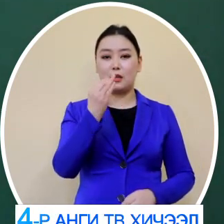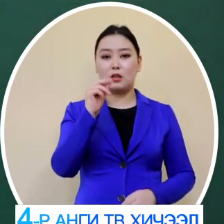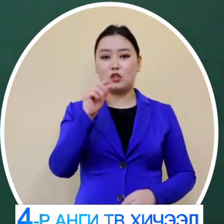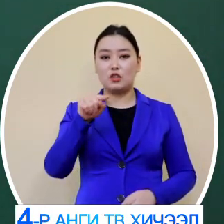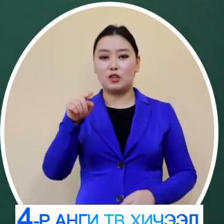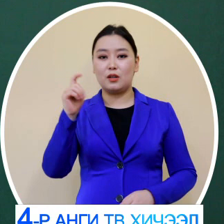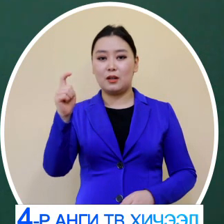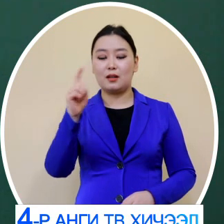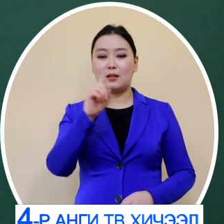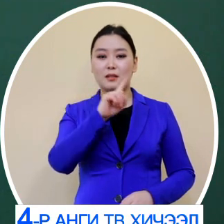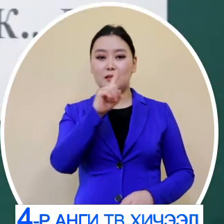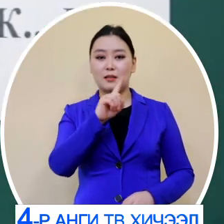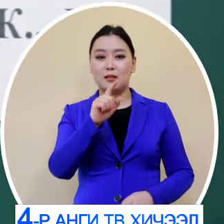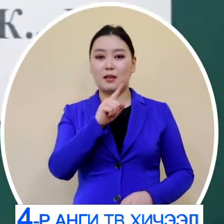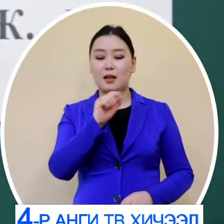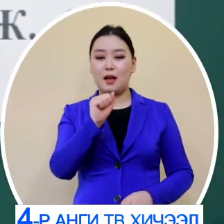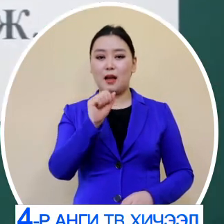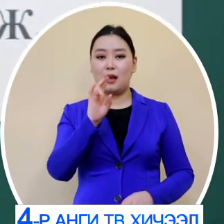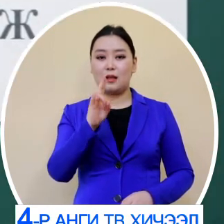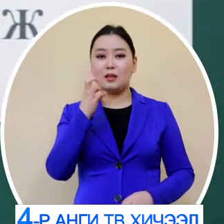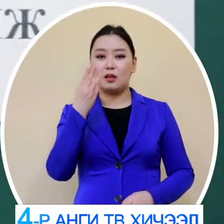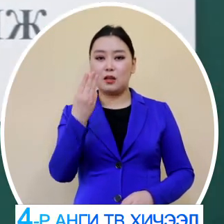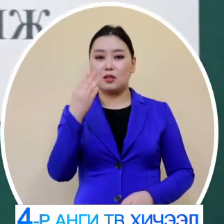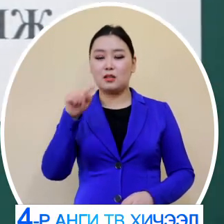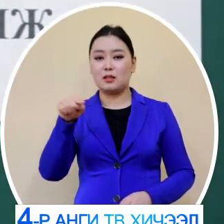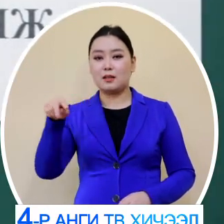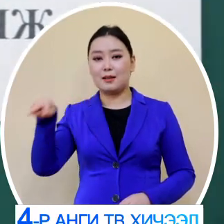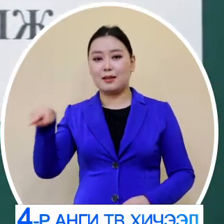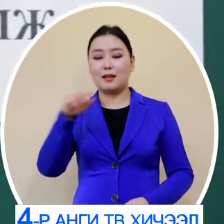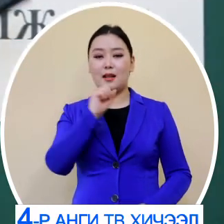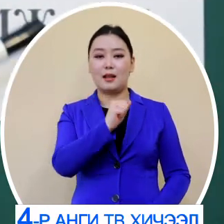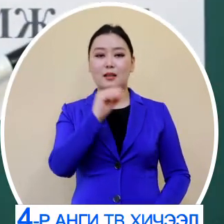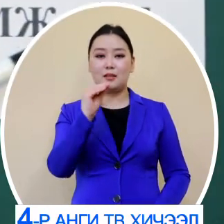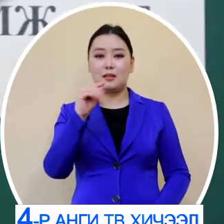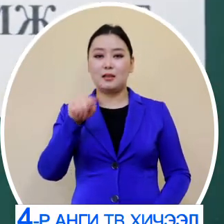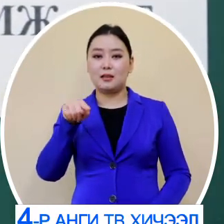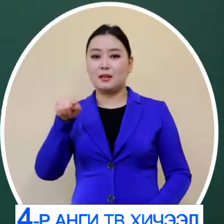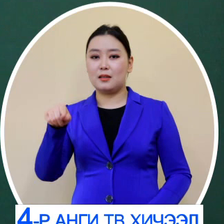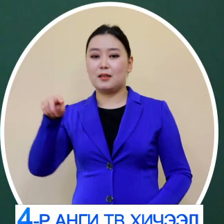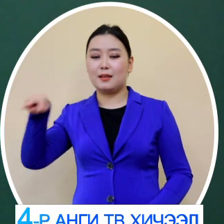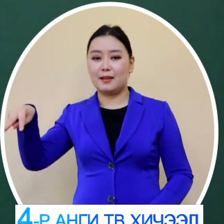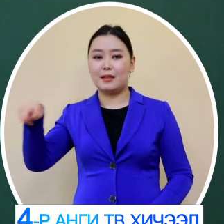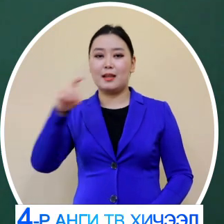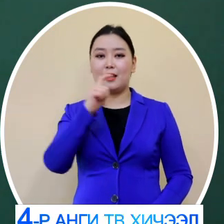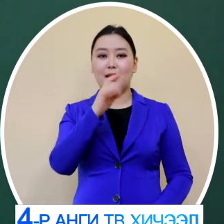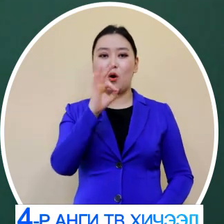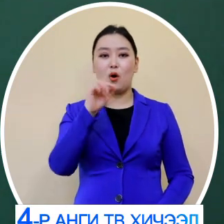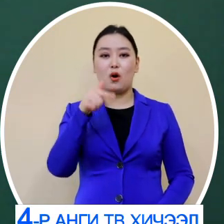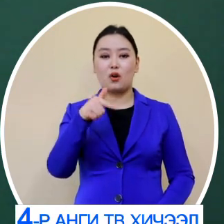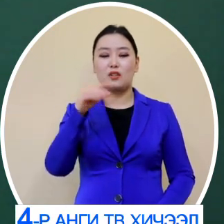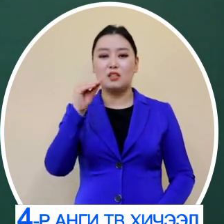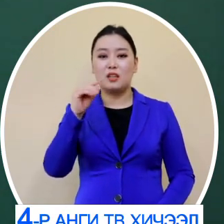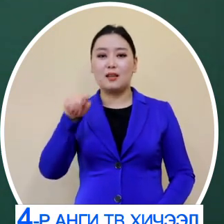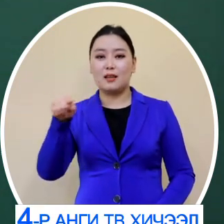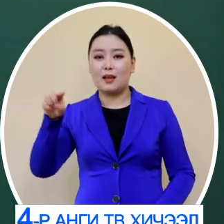За бичих, заншил, ажил, хөгжим, амжилт гэсэн үгсийг багшин самбартнаалаа. За